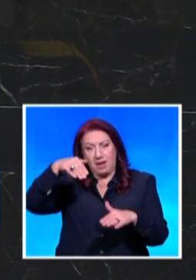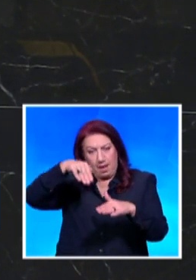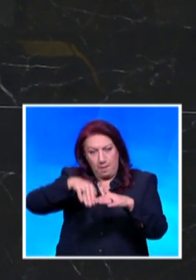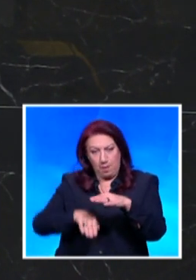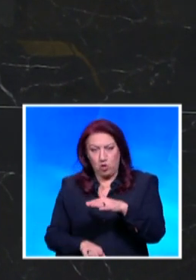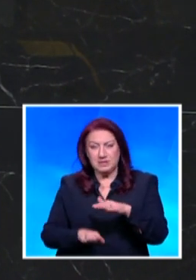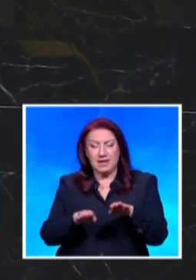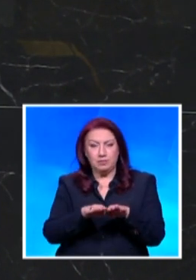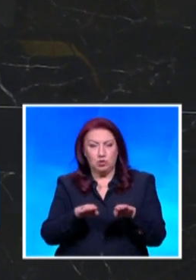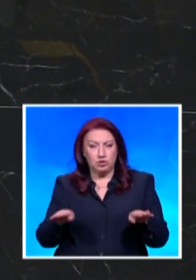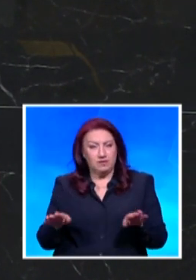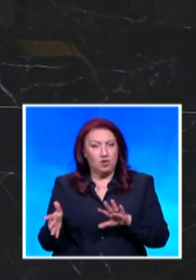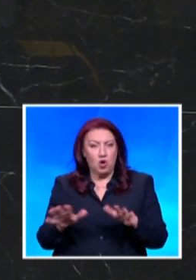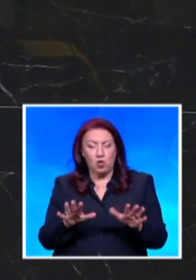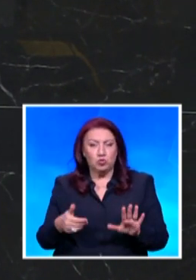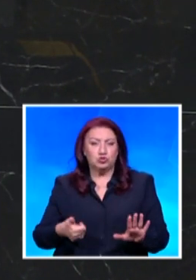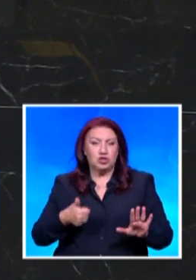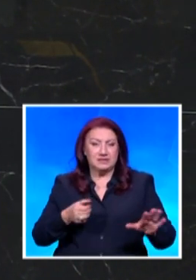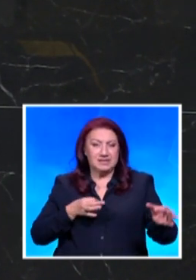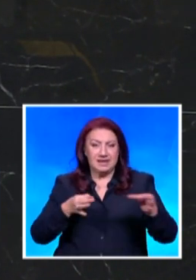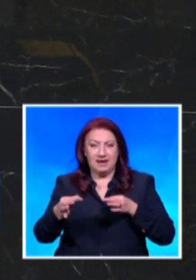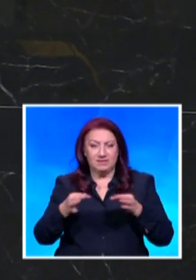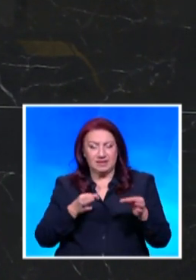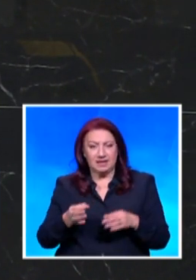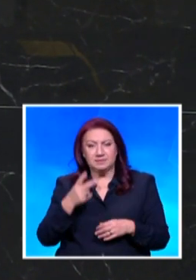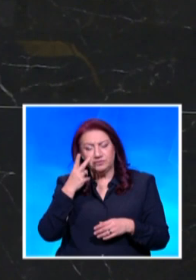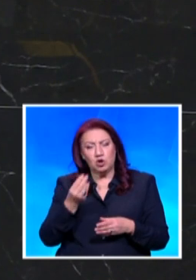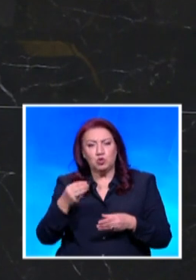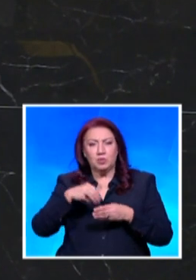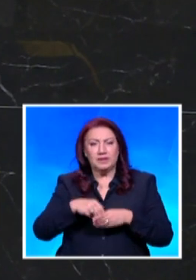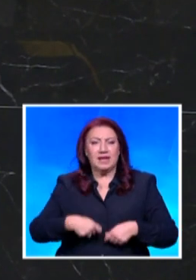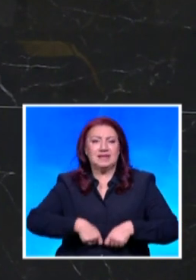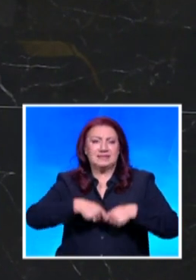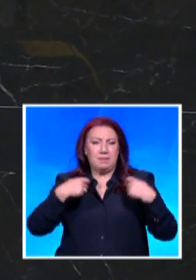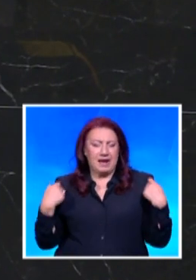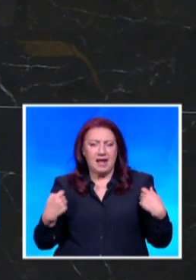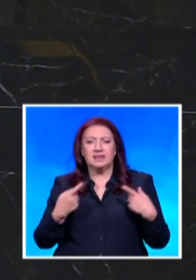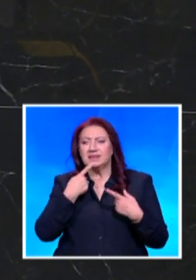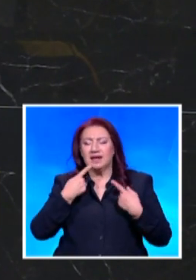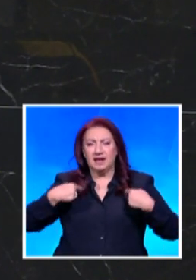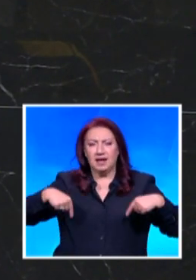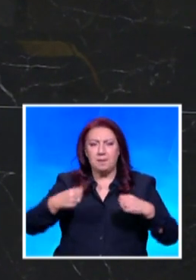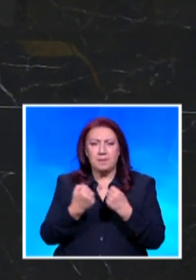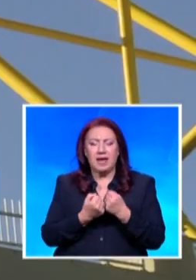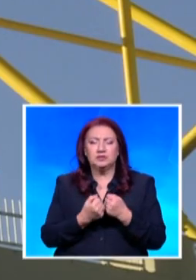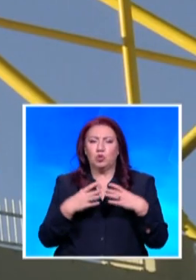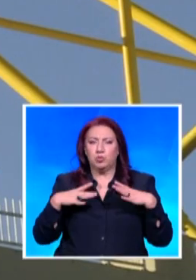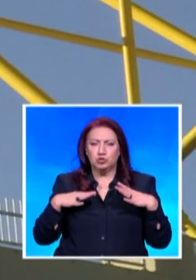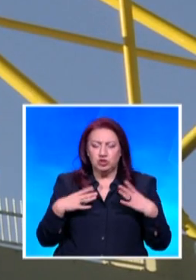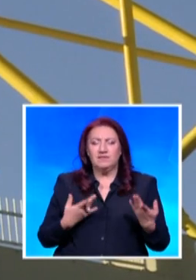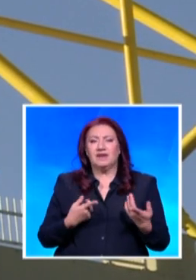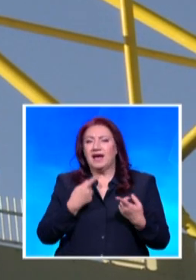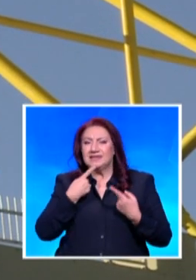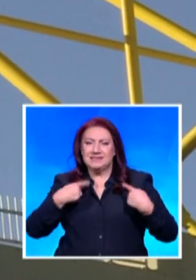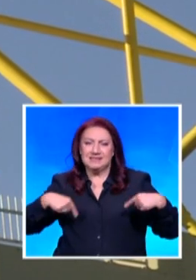сектора, а то е около 6000 квадрата, в което има предвидени допълнителни съблекални зони за релакс, зала за 100 журналисти.